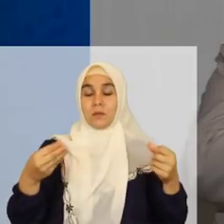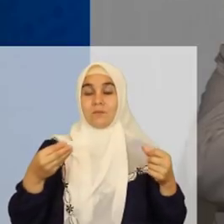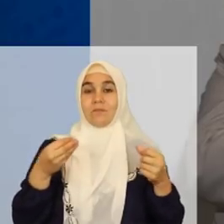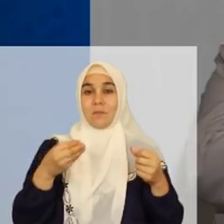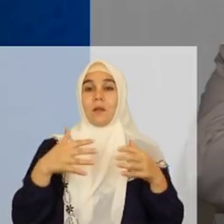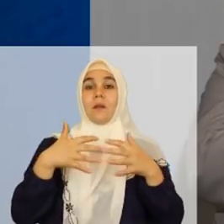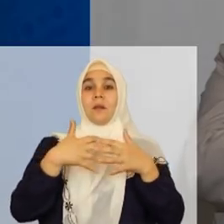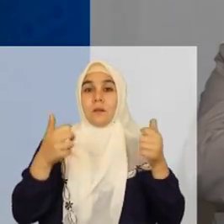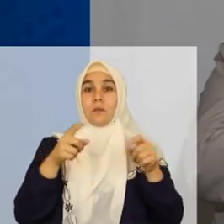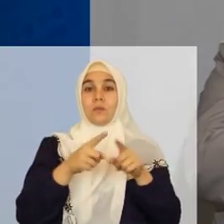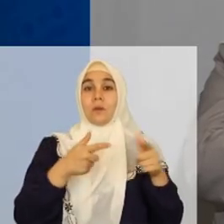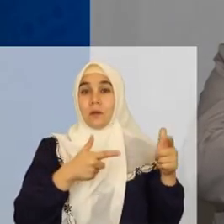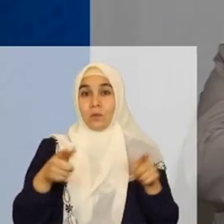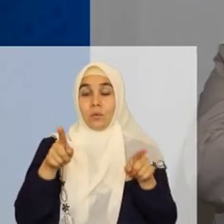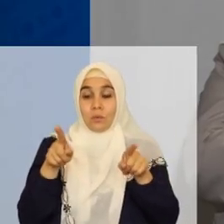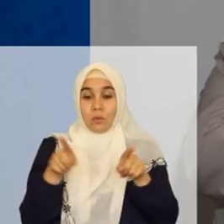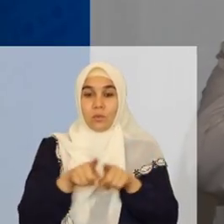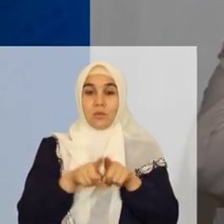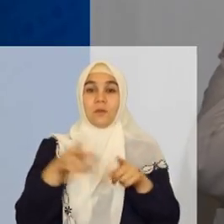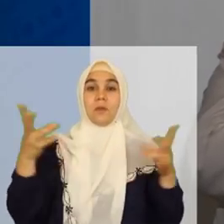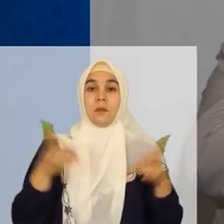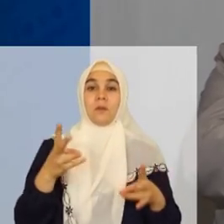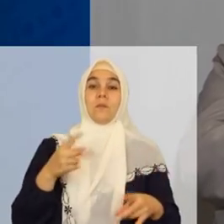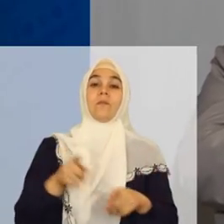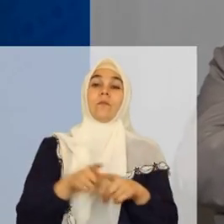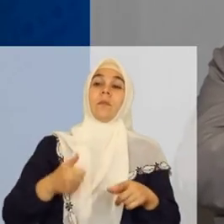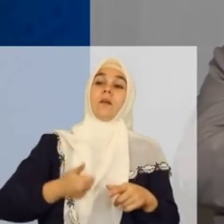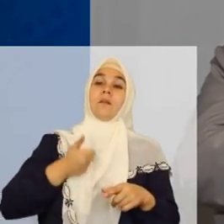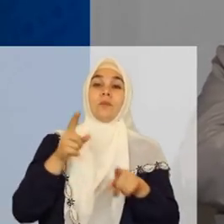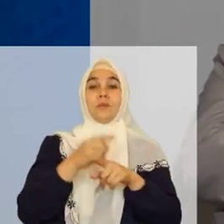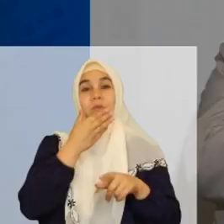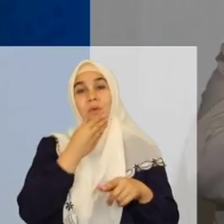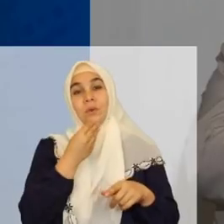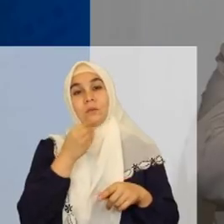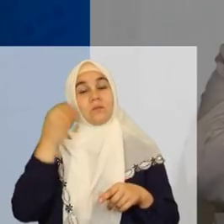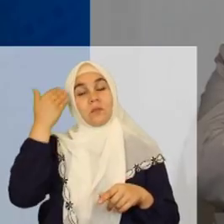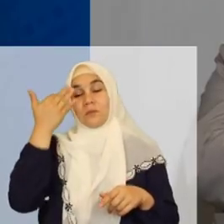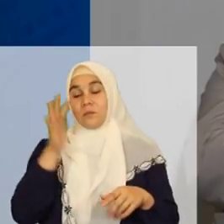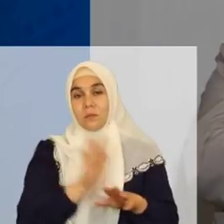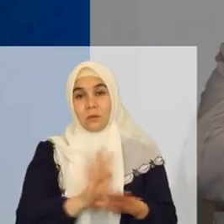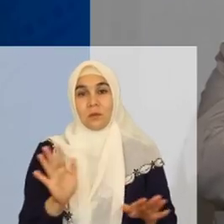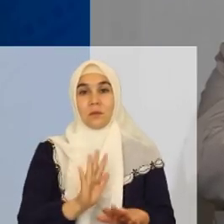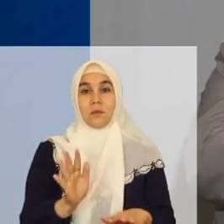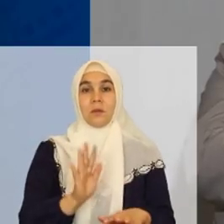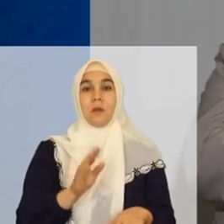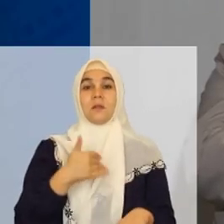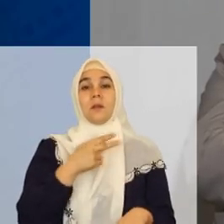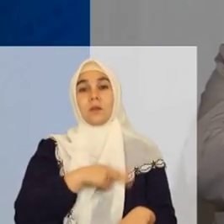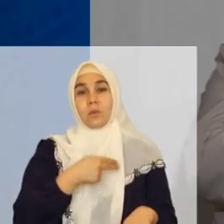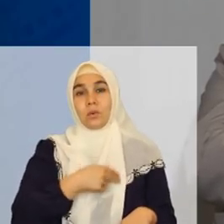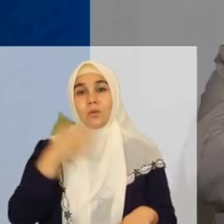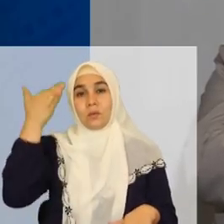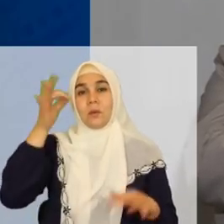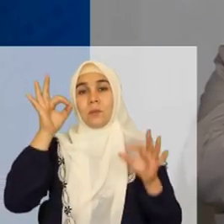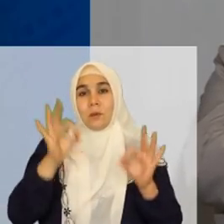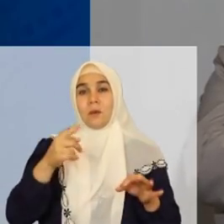deb bilsin. Bu aliga faxr uchun boshqanikidan chiroyliroq bo'lsin maniki deyish uchun emas. Ixlos bilan